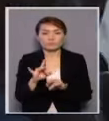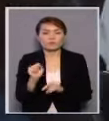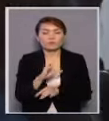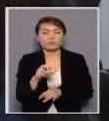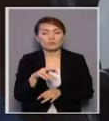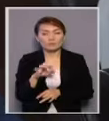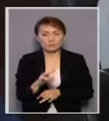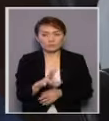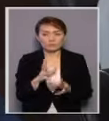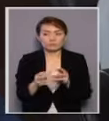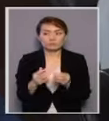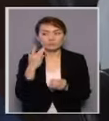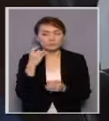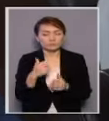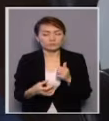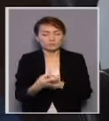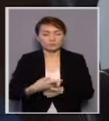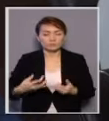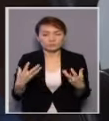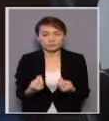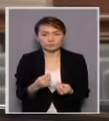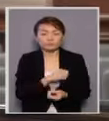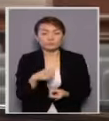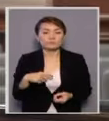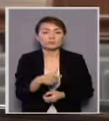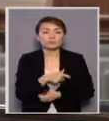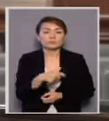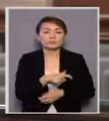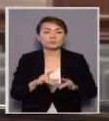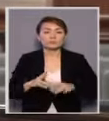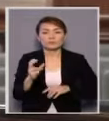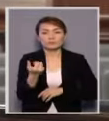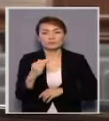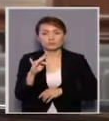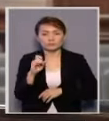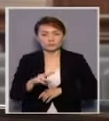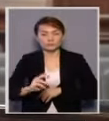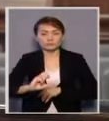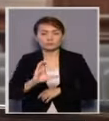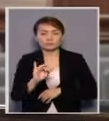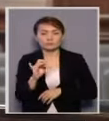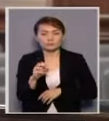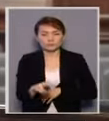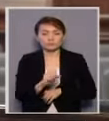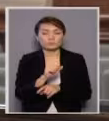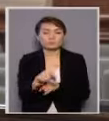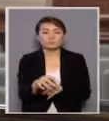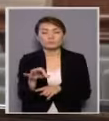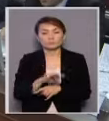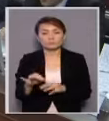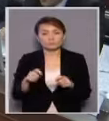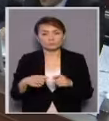ослам кумаров обращаясь каждому району отдельно депутата маслихата кайрата у нас и насиб шалабаева задали вопросы о